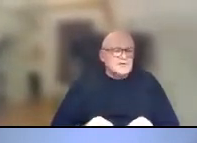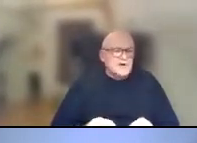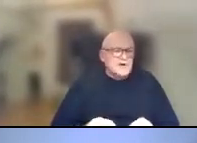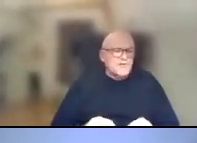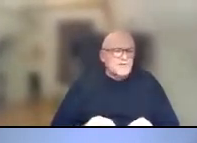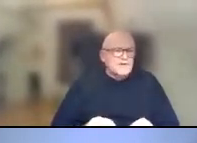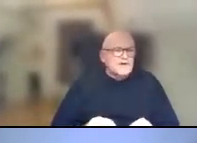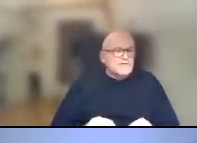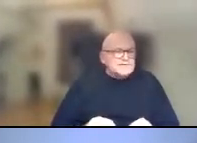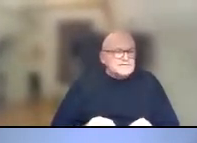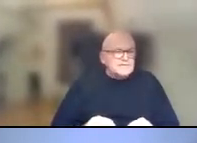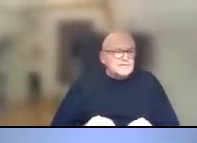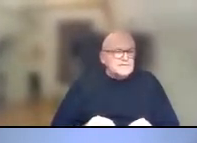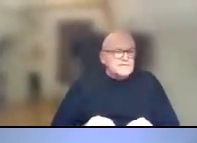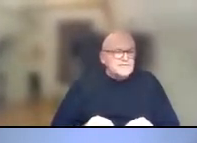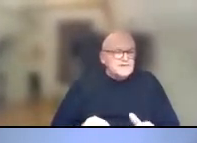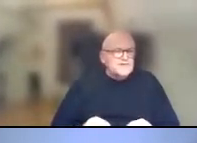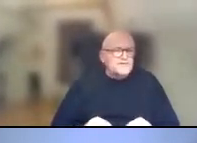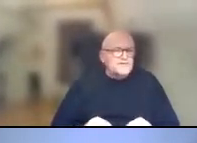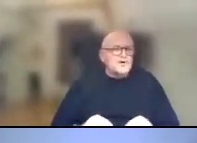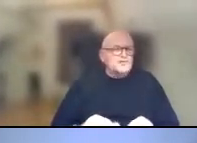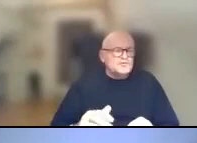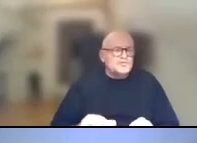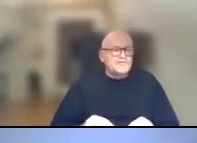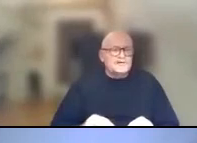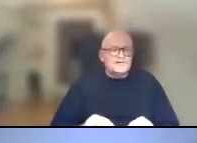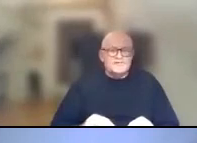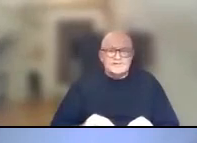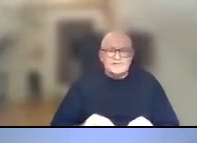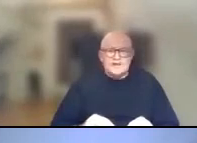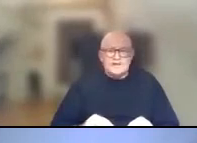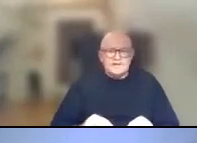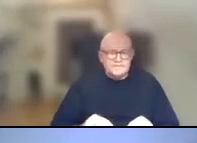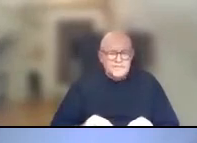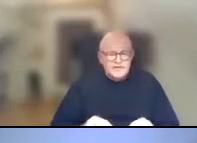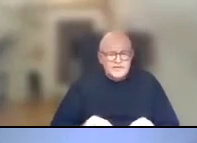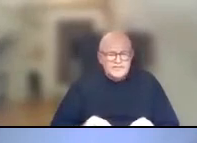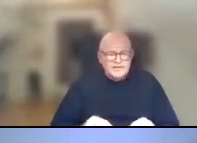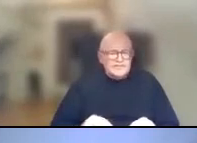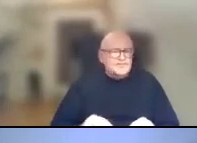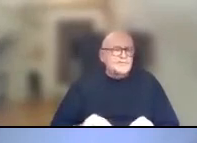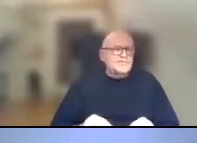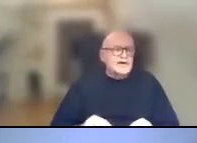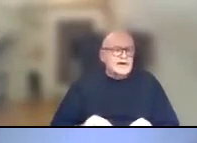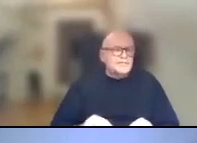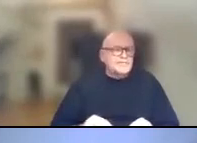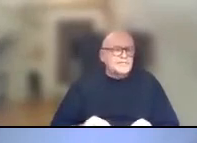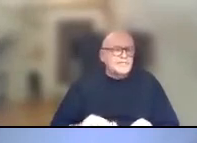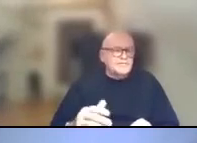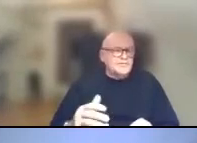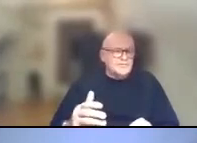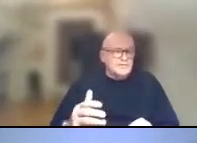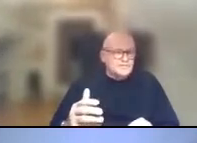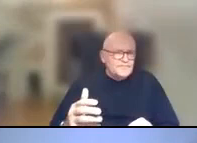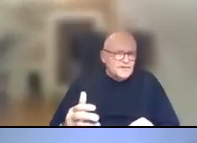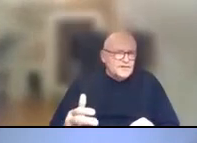so genau, was wir hier vor Ort tun und mit welchen Schwierigkeiten wir zu kämpfen haben.